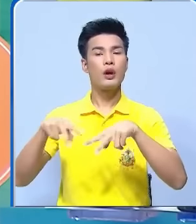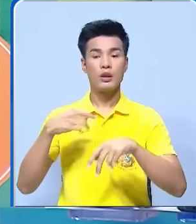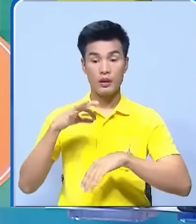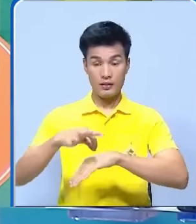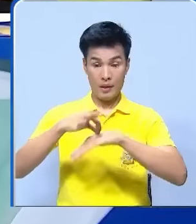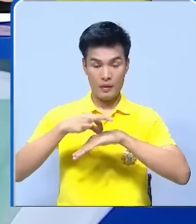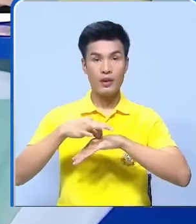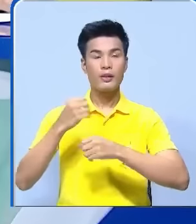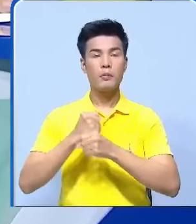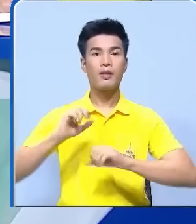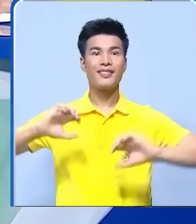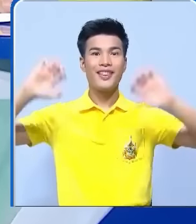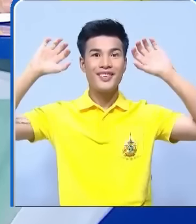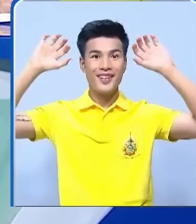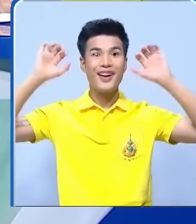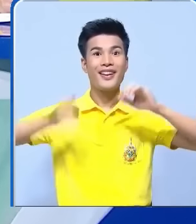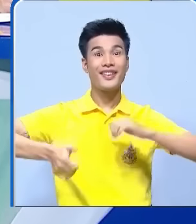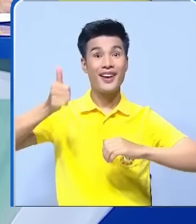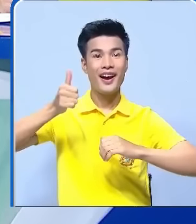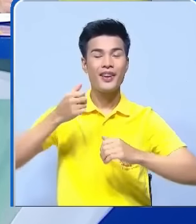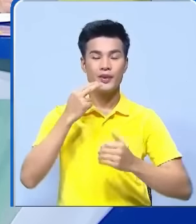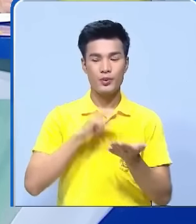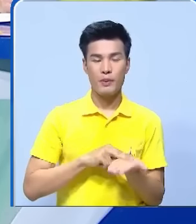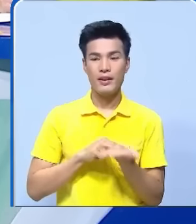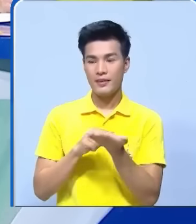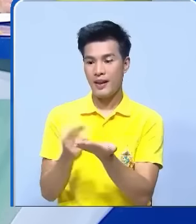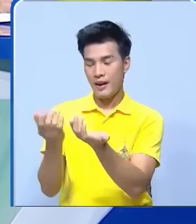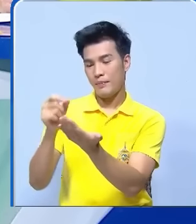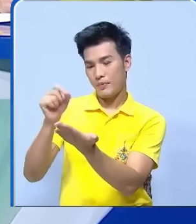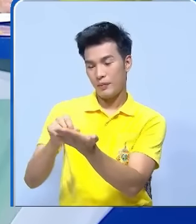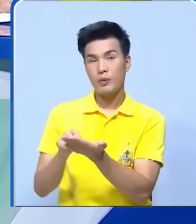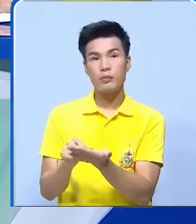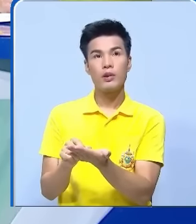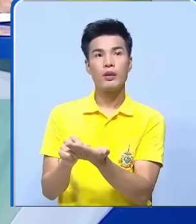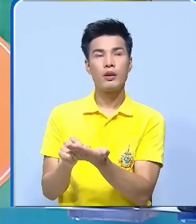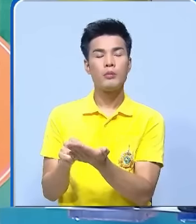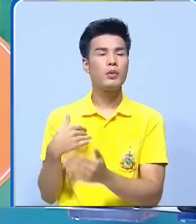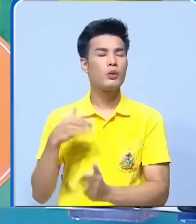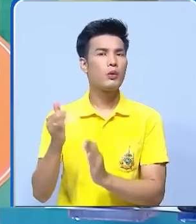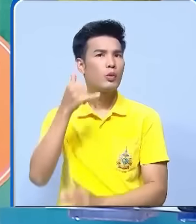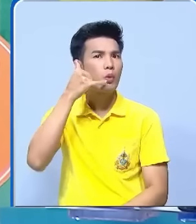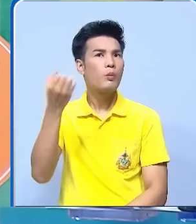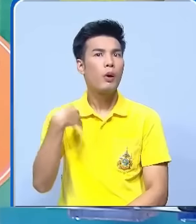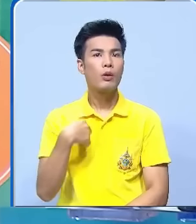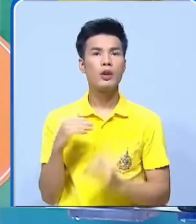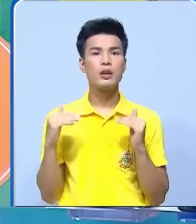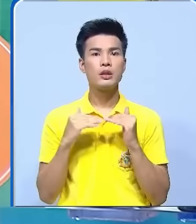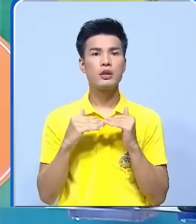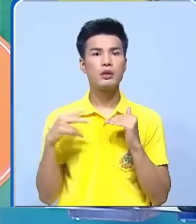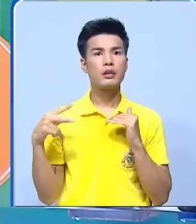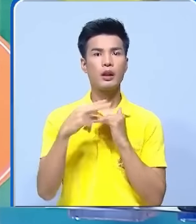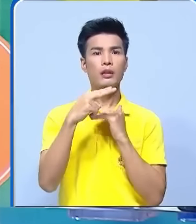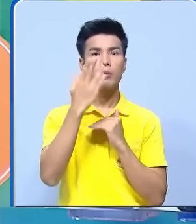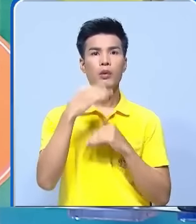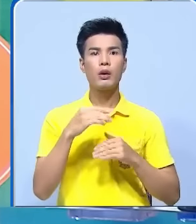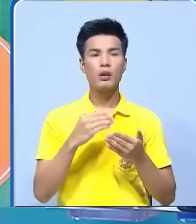ทัณฑ์โอ้โหดีใจนะเขาให้ไปรับหนังสือรายงานตัวยังไม่ทันได้ รับเลยปรากฏว่ามีคนโทรมาโดนตัดสิทธิ ์ เพราะว่าวุฒิ